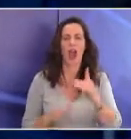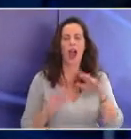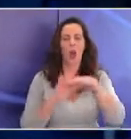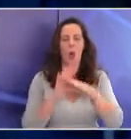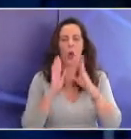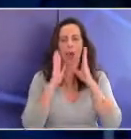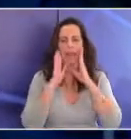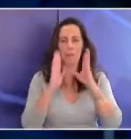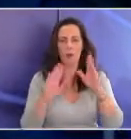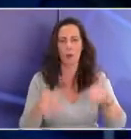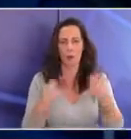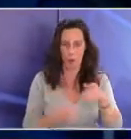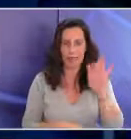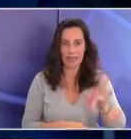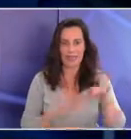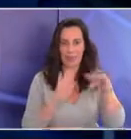את עומדת להתנגד לחוק?